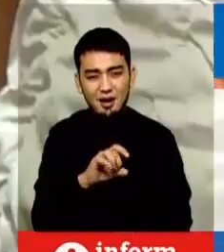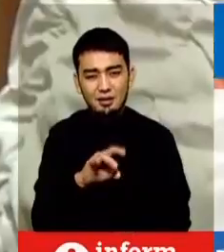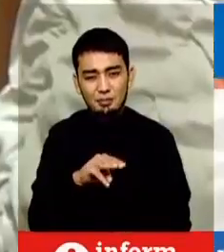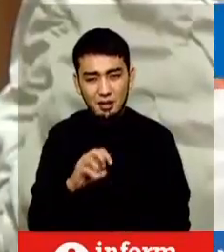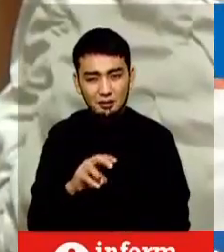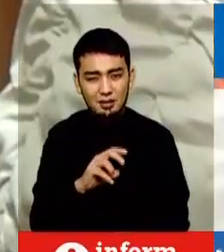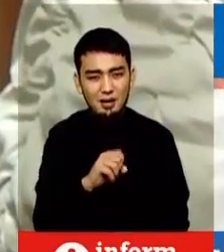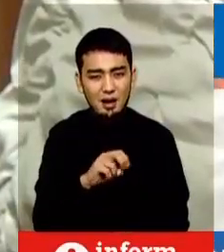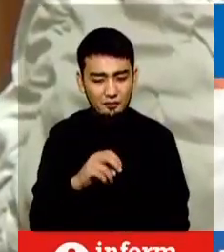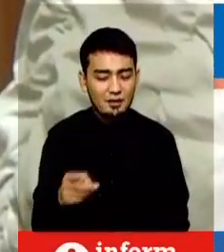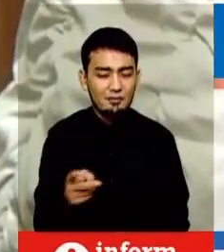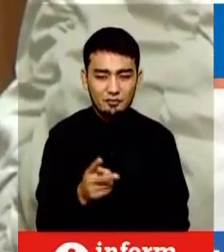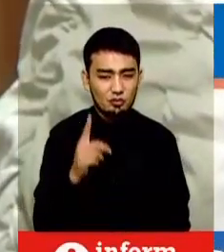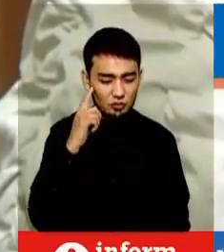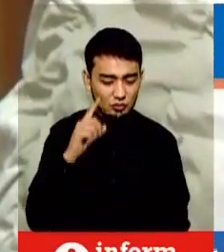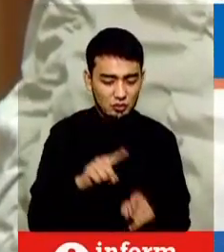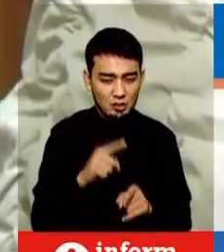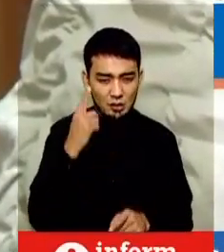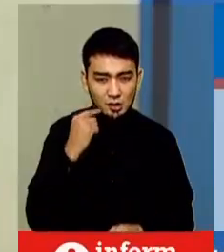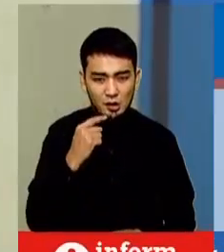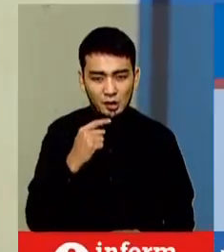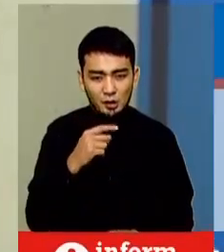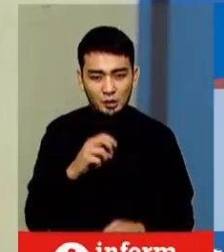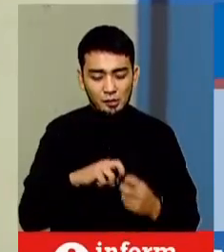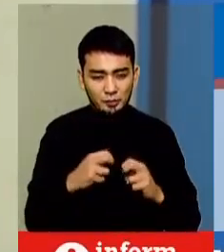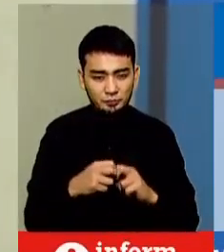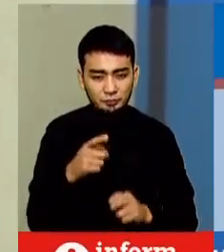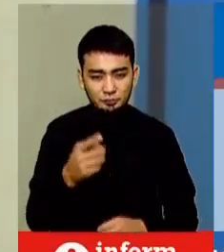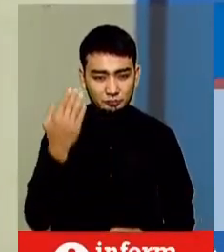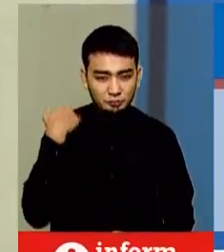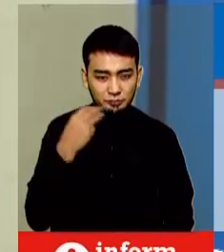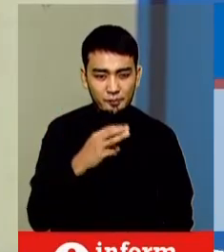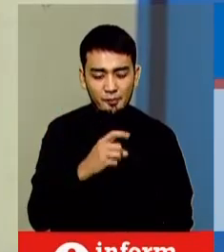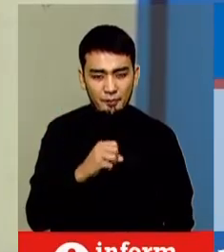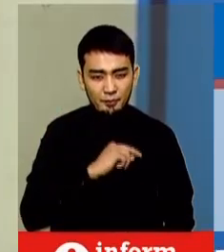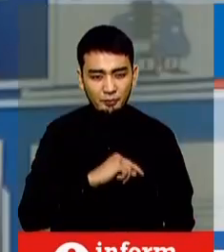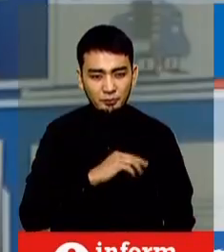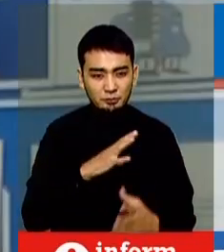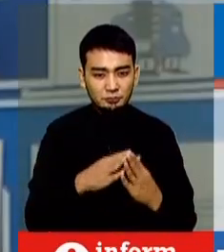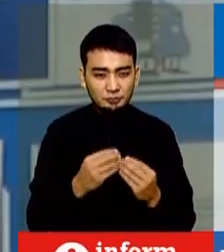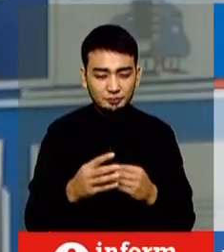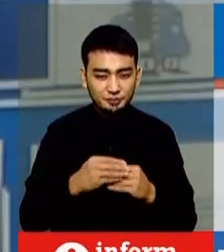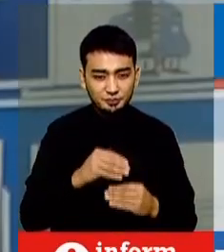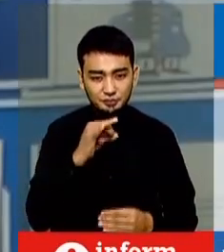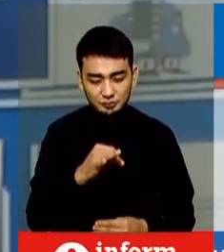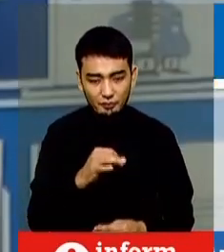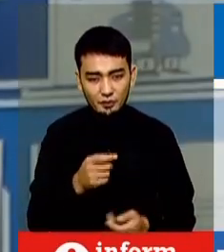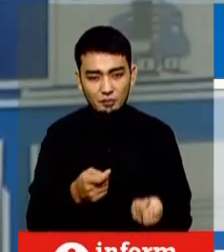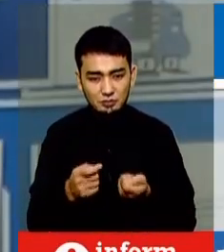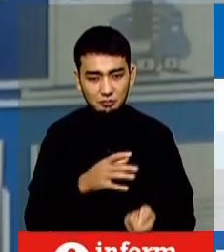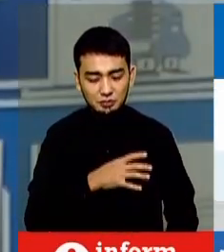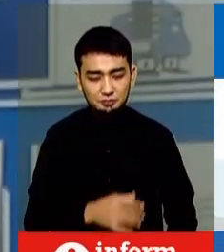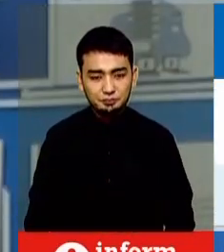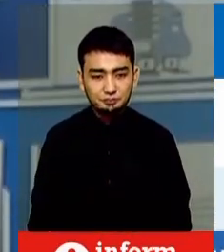Оба знают проблему. Первый из шахтерской семьи, второй сам руководил угольным департаментом АМТ. Моя позиция так, чтобы вернуть